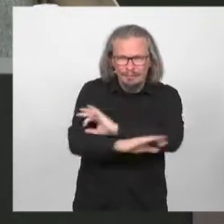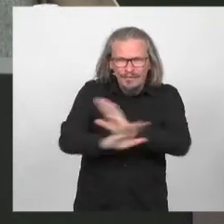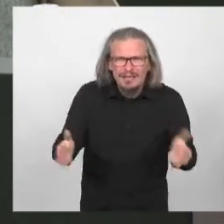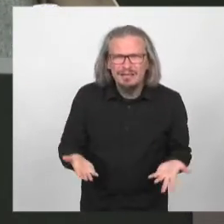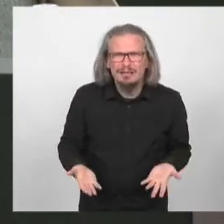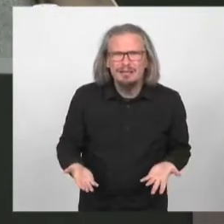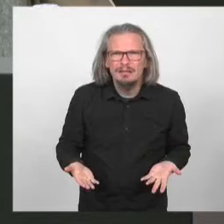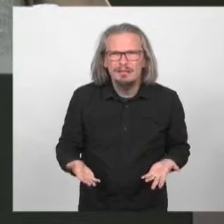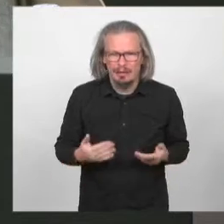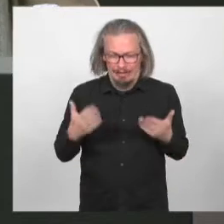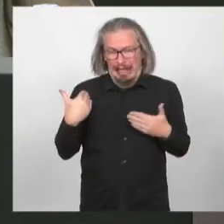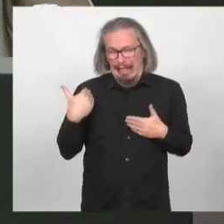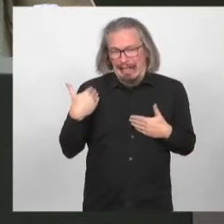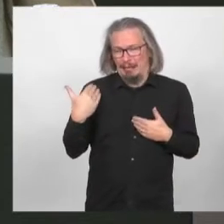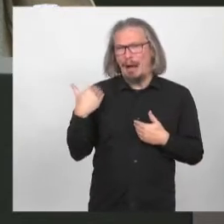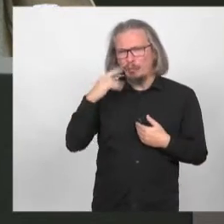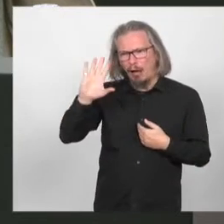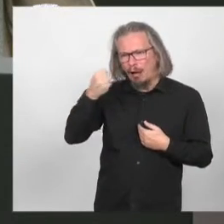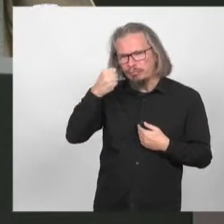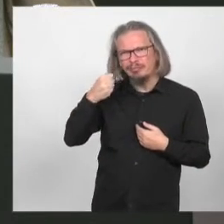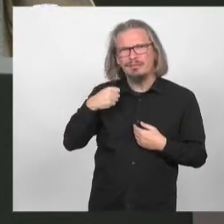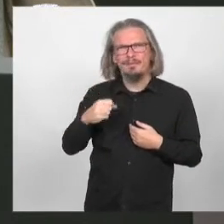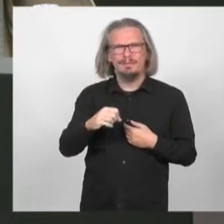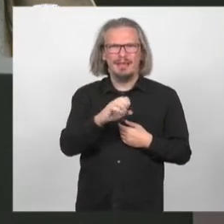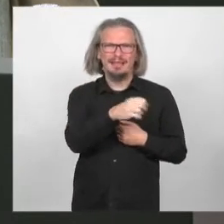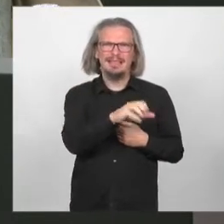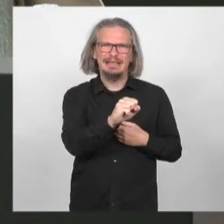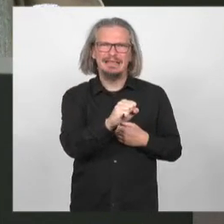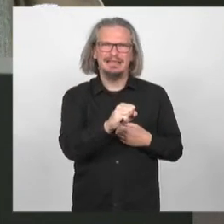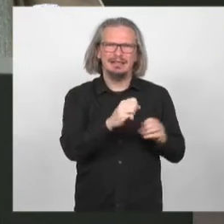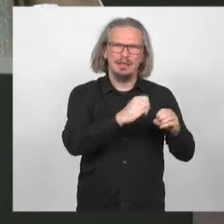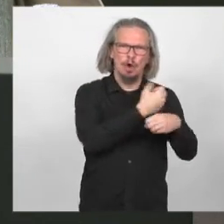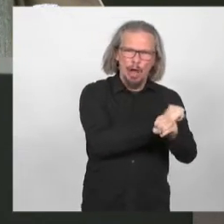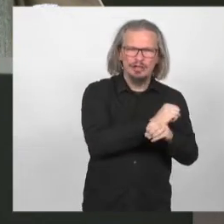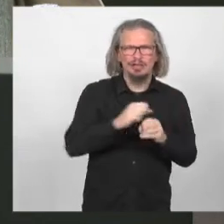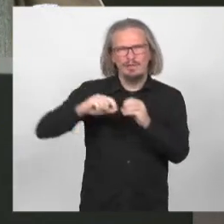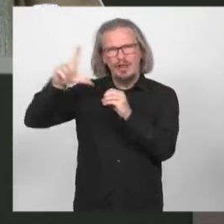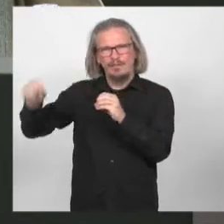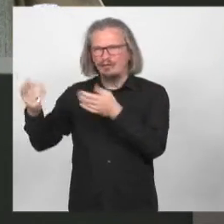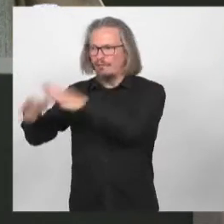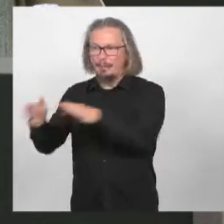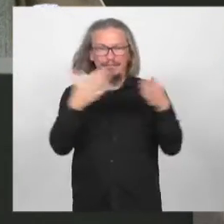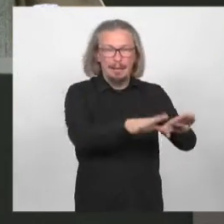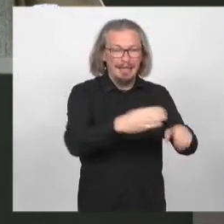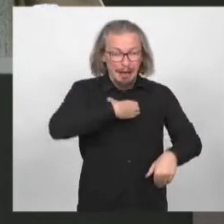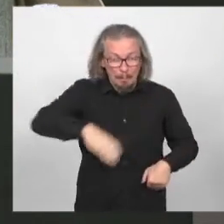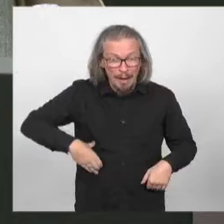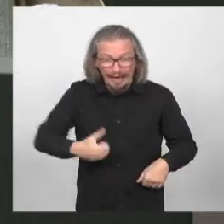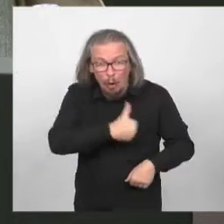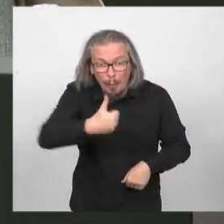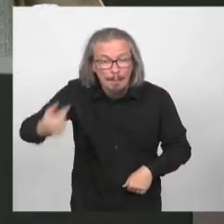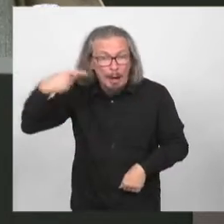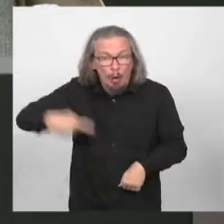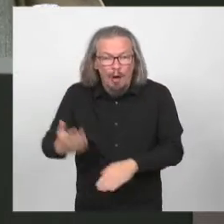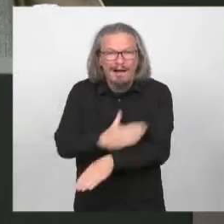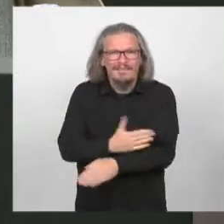proche, nous avons appris la fermeture des SAS de Los et de Villeneuve-d'Ascq il y a plusieurs jours, sans que les mairies n'aient été mises au courant au